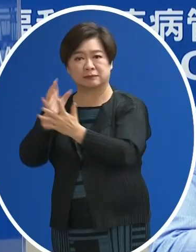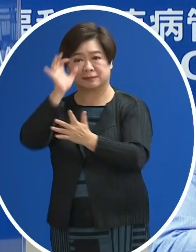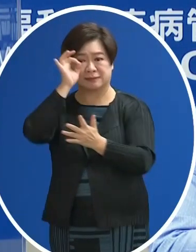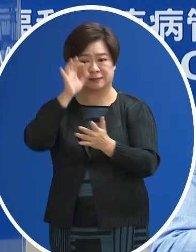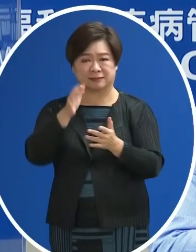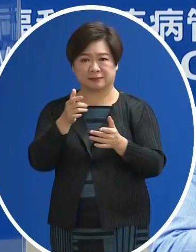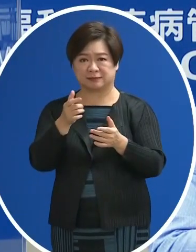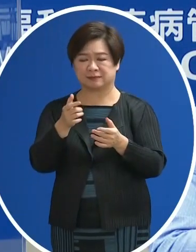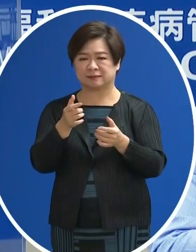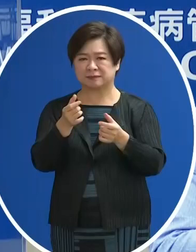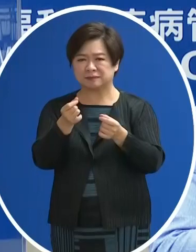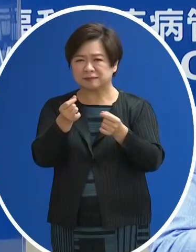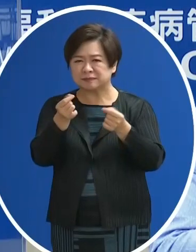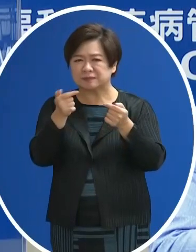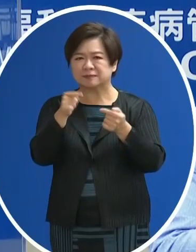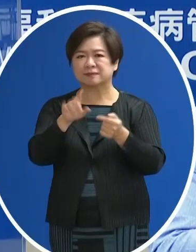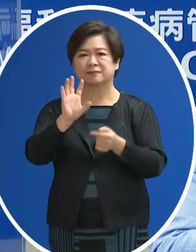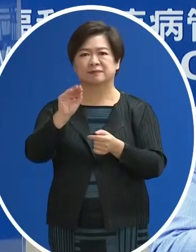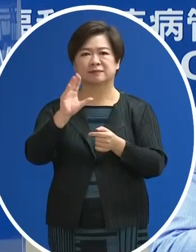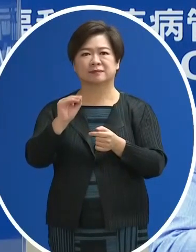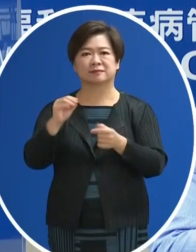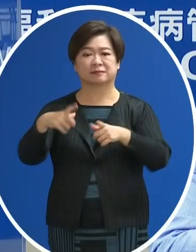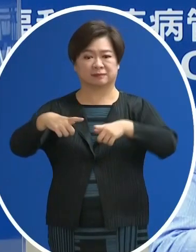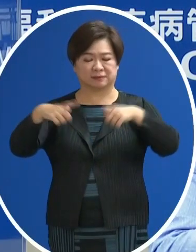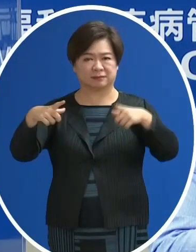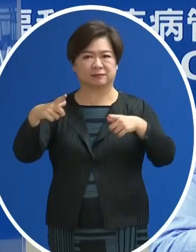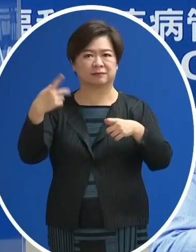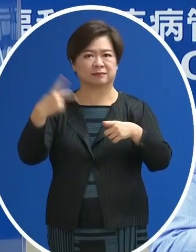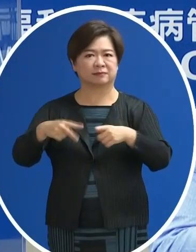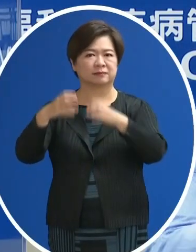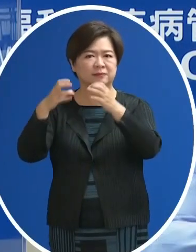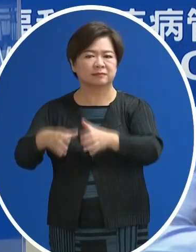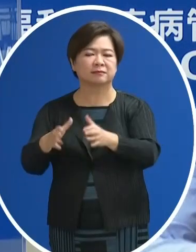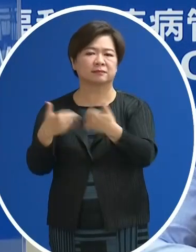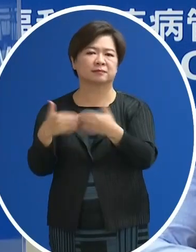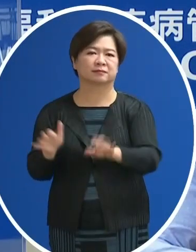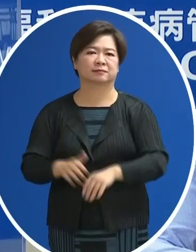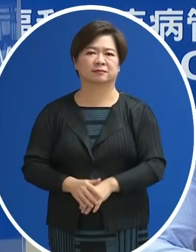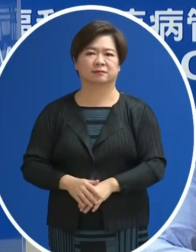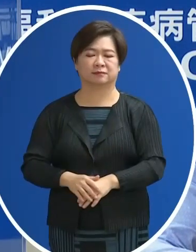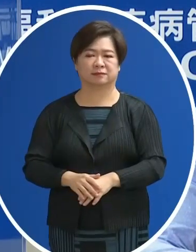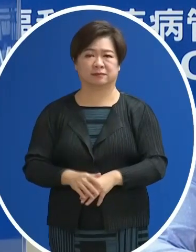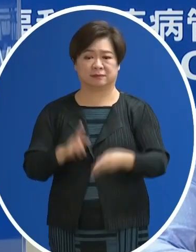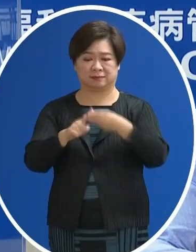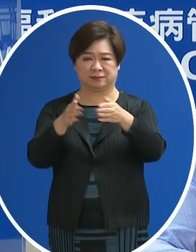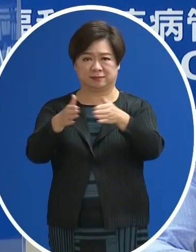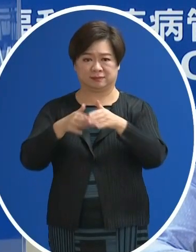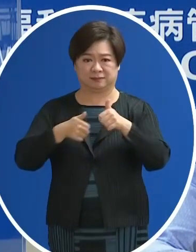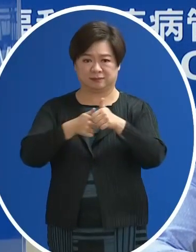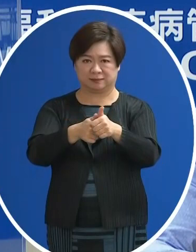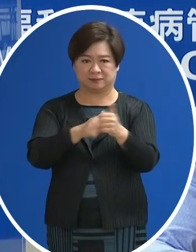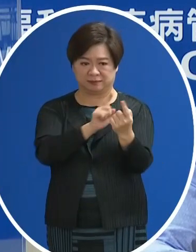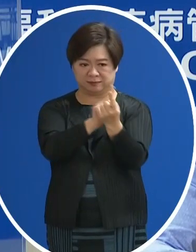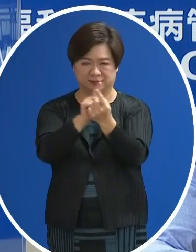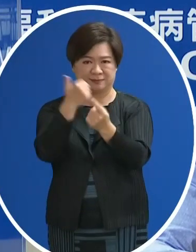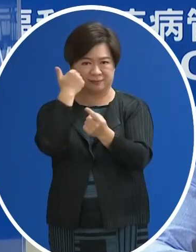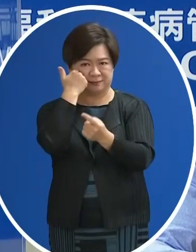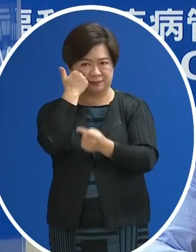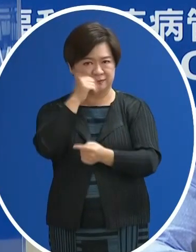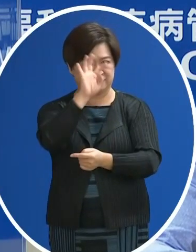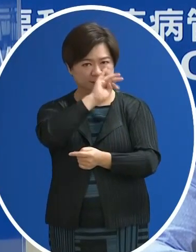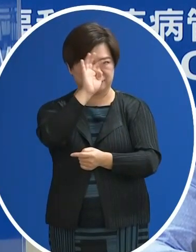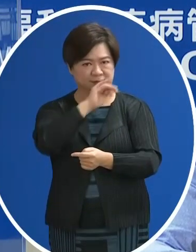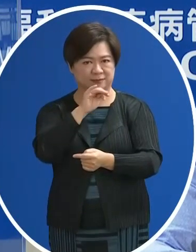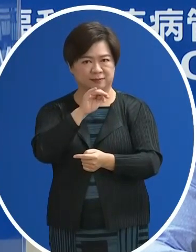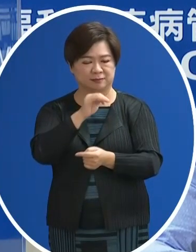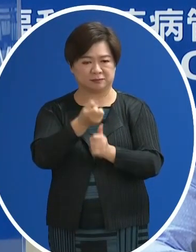情相关的一个规模，那最主要是会做相关的疫调然后加上这疫情的